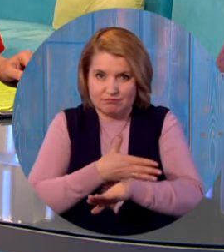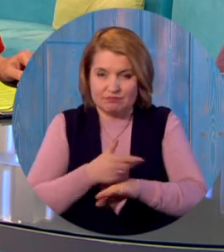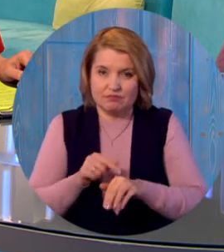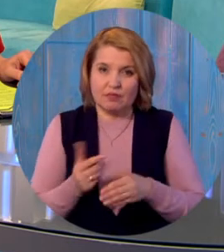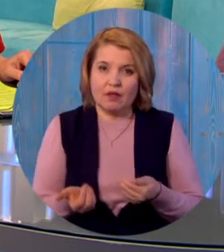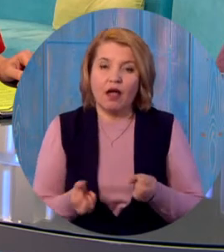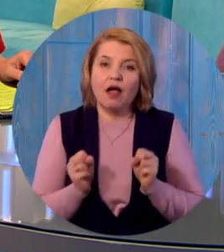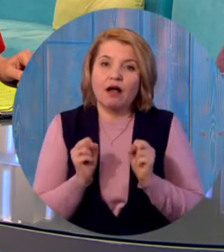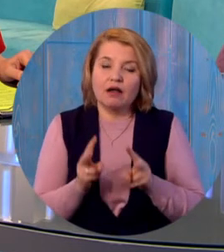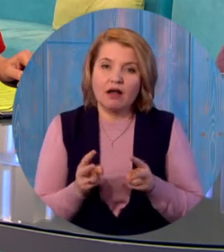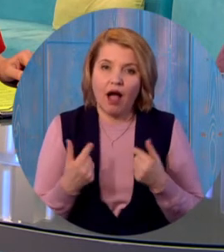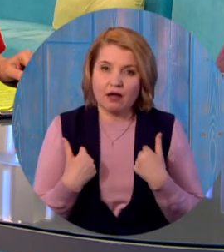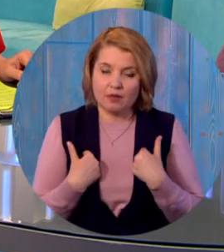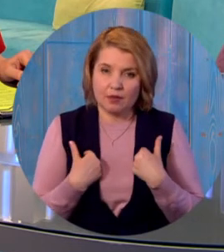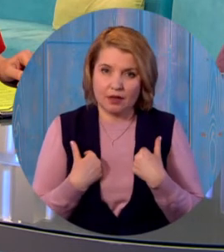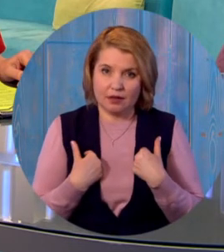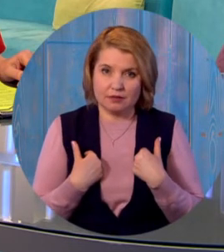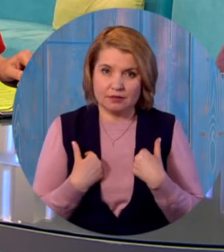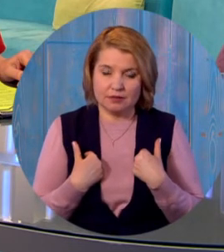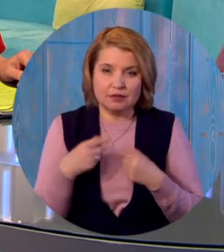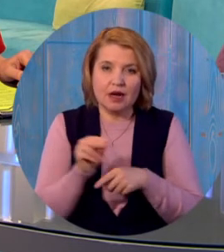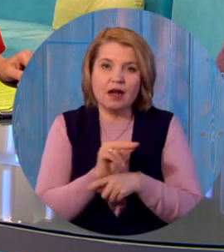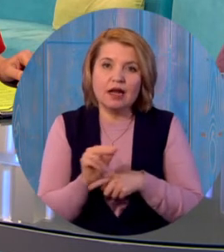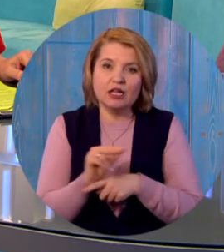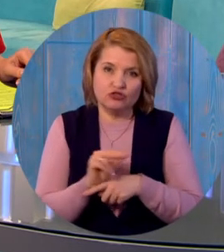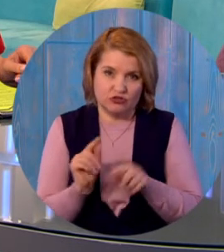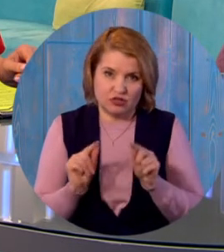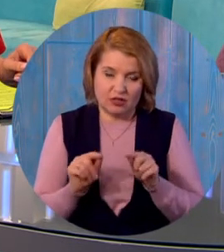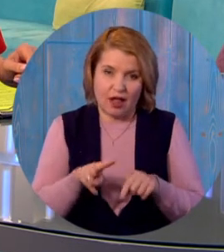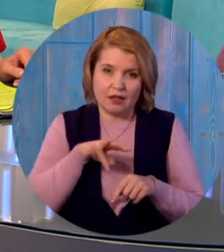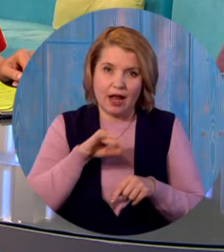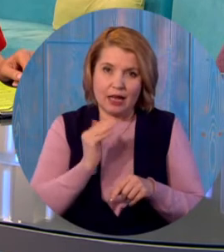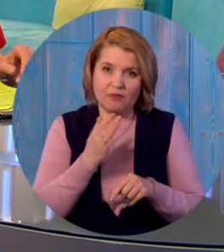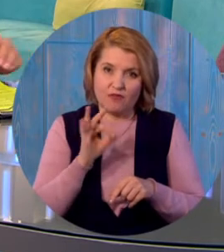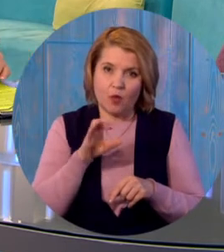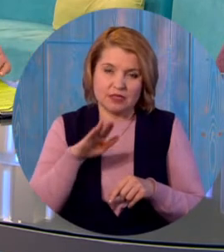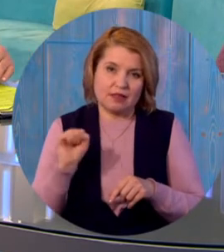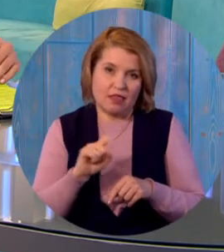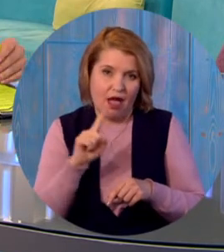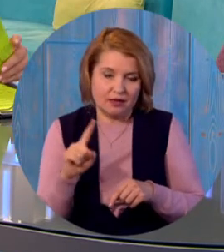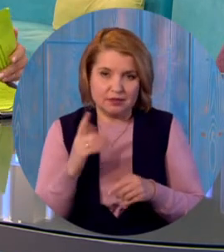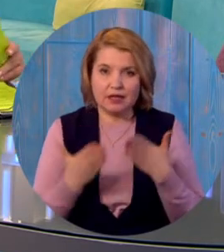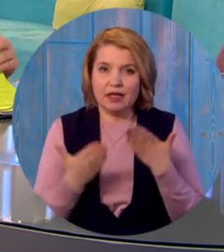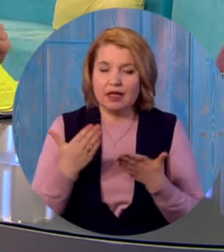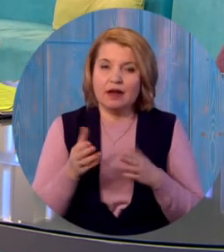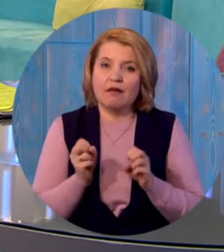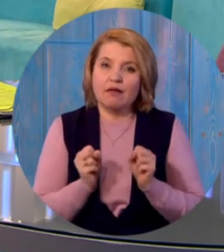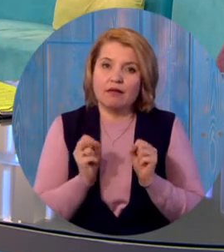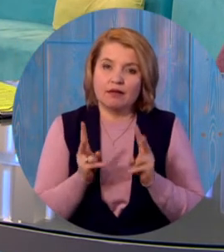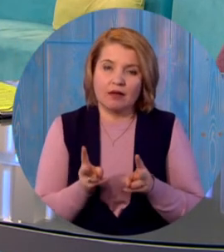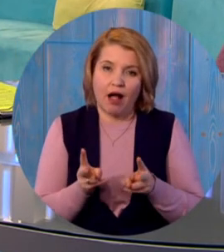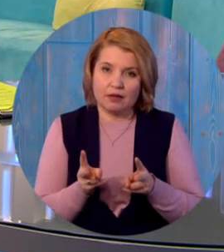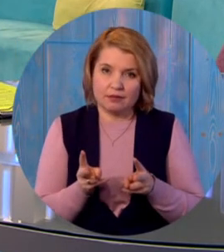И вот как мне, как лечится этот лимфостаз? Или как мне, да, или как мне его,